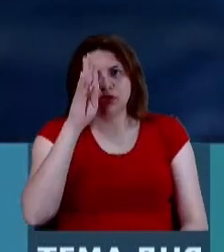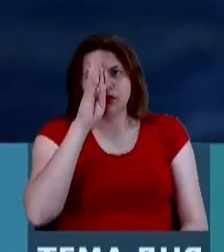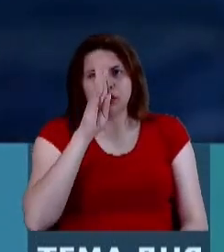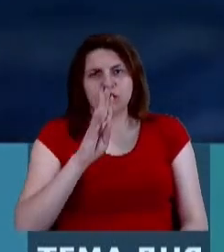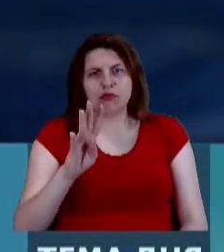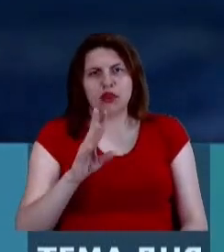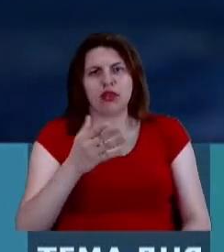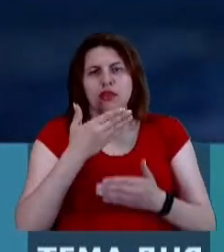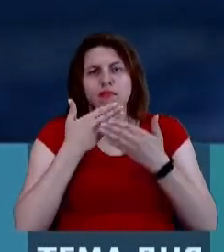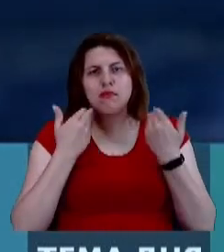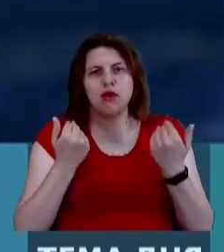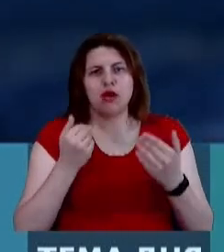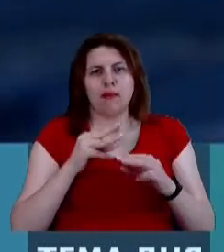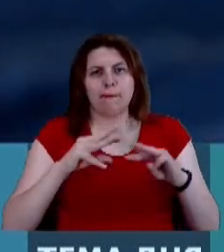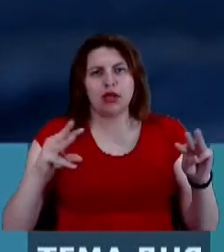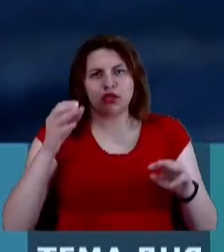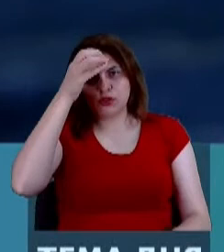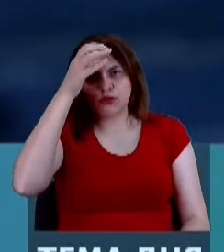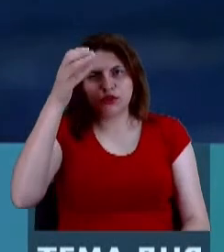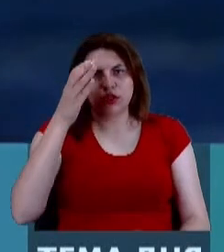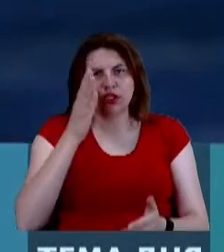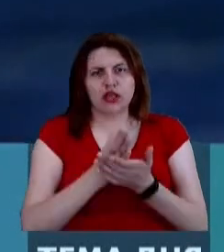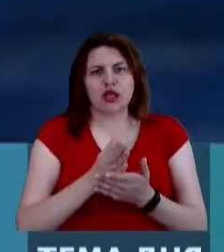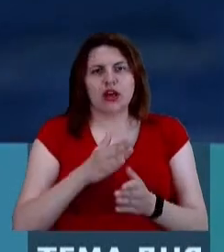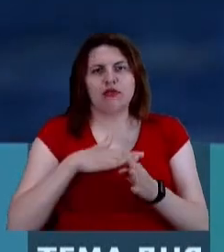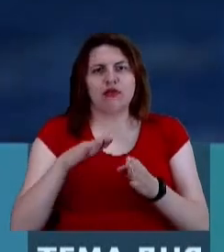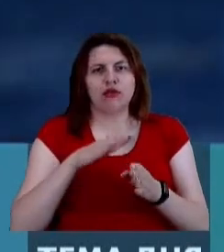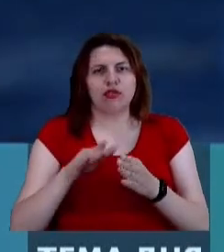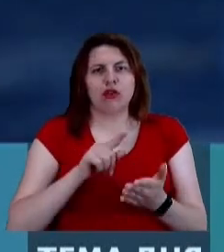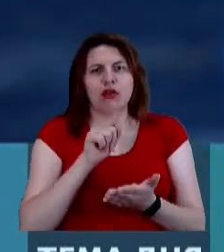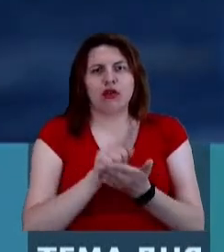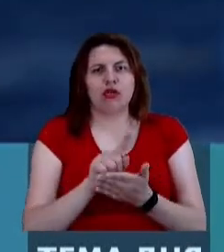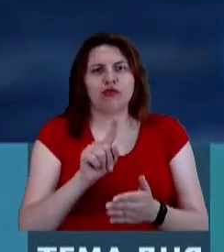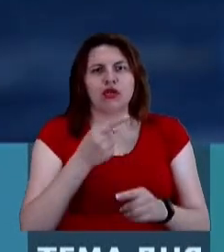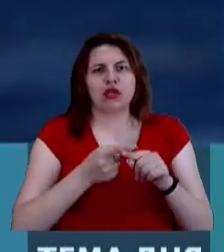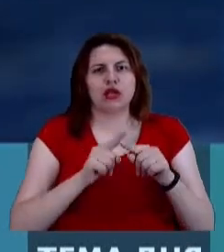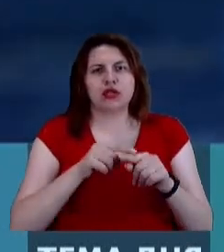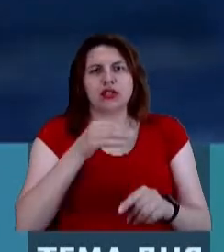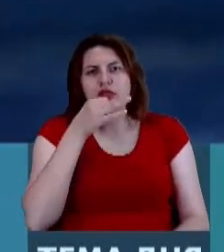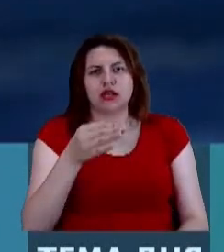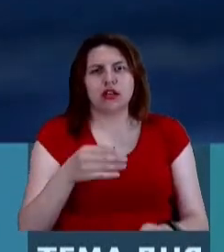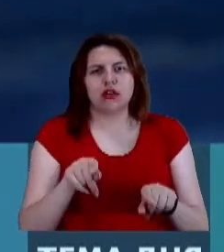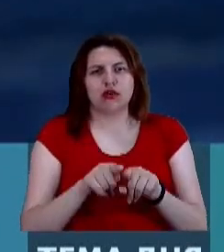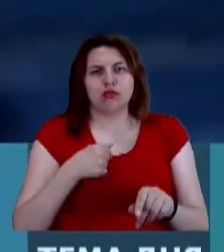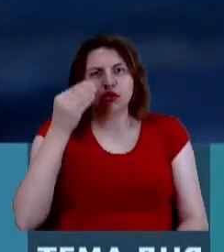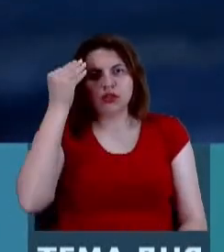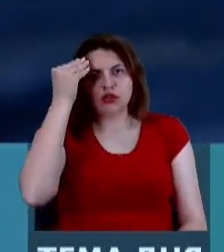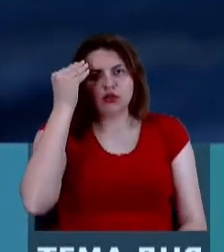міністра освіти, тому що є виконуючі обов'язки цього міністра. Що ви на це скажете? Так от, мені здається, що ми